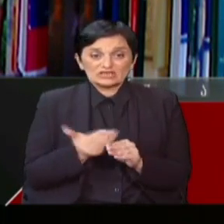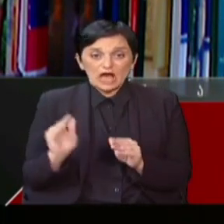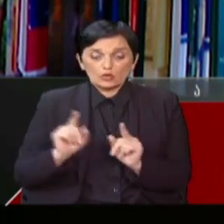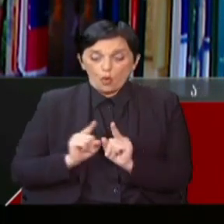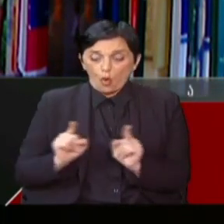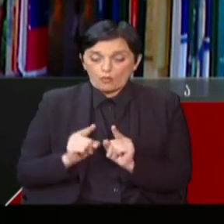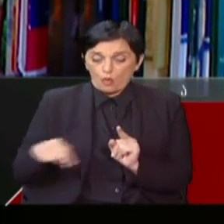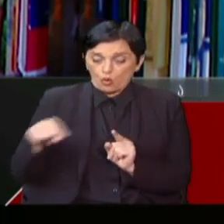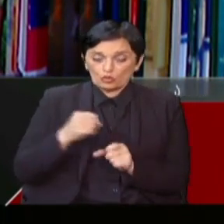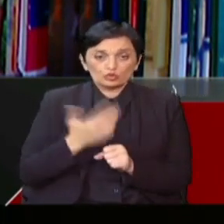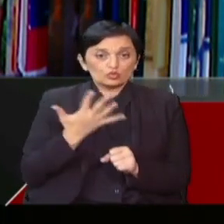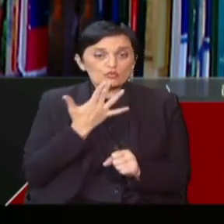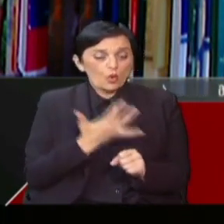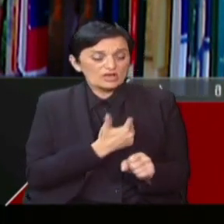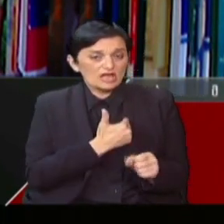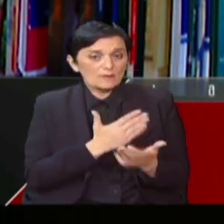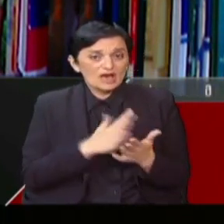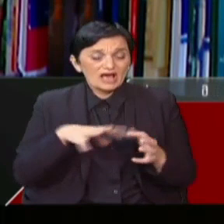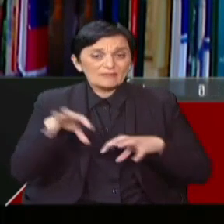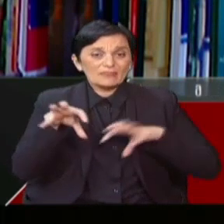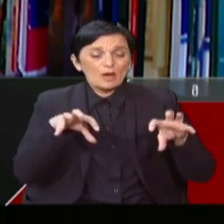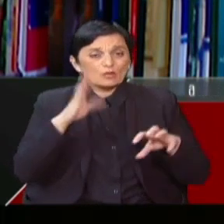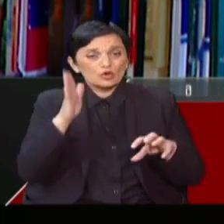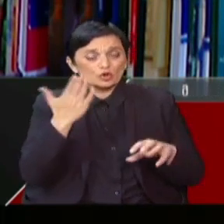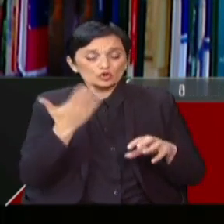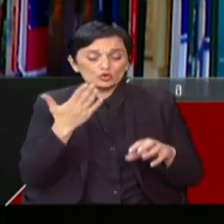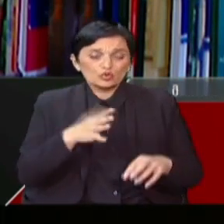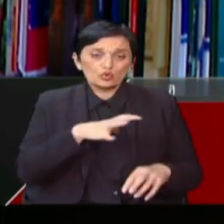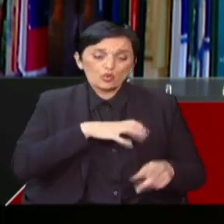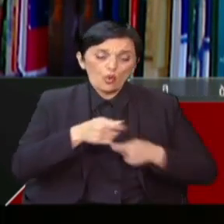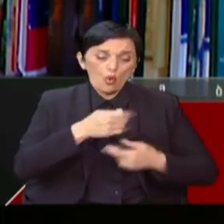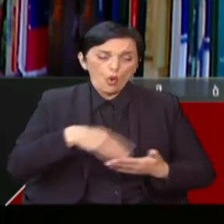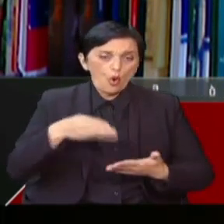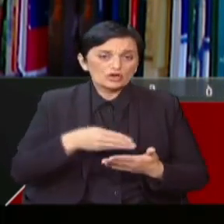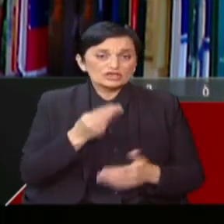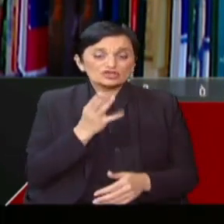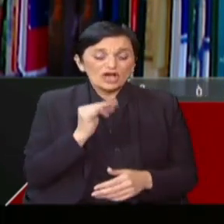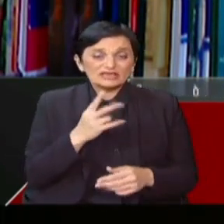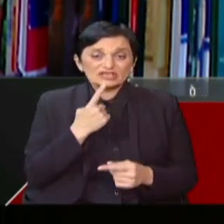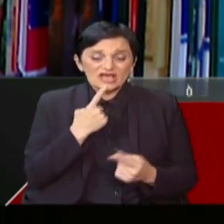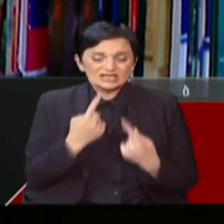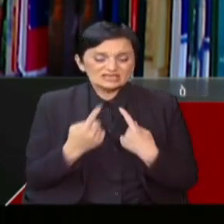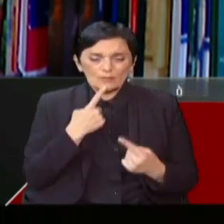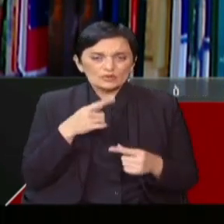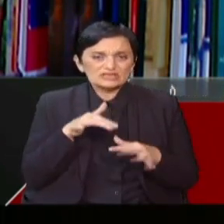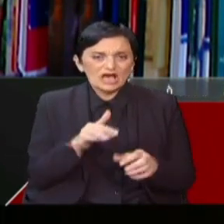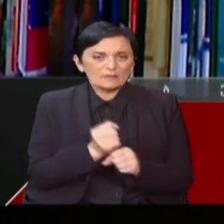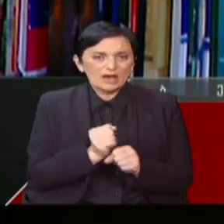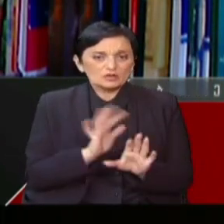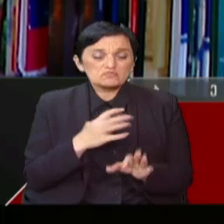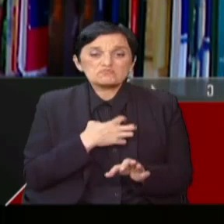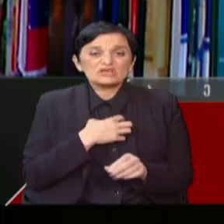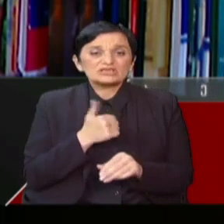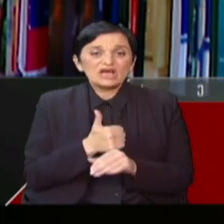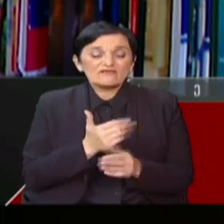რამე გავაკეთოთ, თუ ამის პოლიტიკური ნება არ არსებობს და დეპოლარიზაცია იქნება, ეს თუ დეოლიგარქიზაცია, შანტაჟის ენით საუბრით საქმე არ კეთდება და